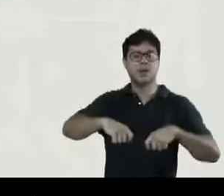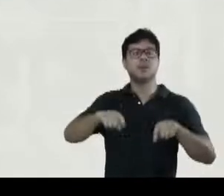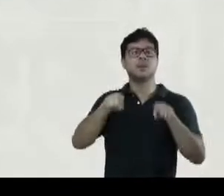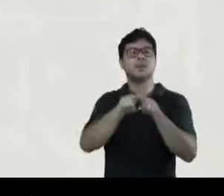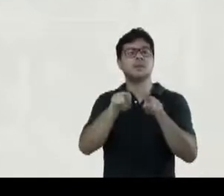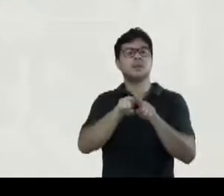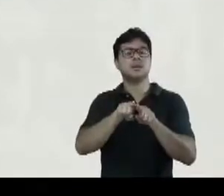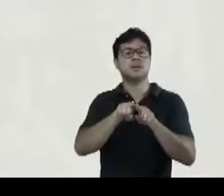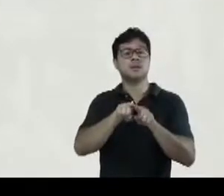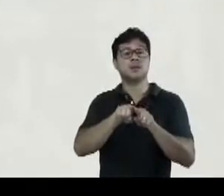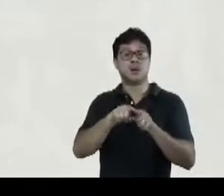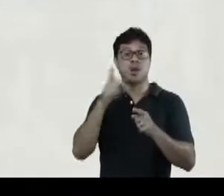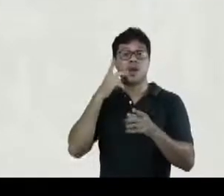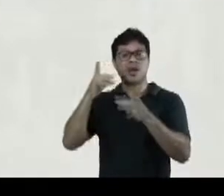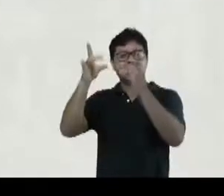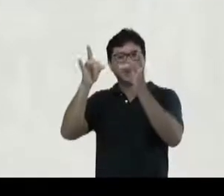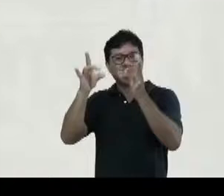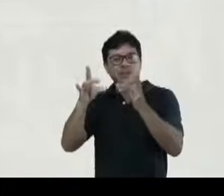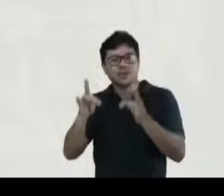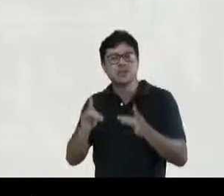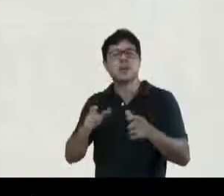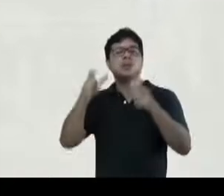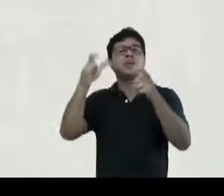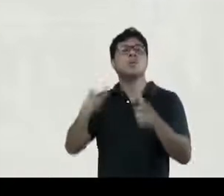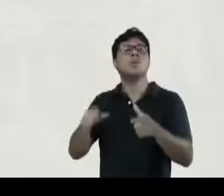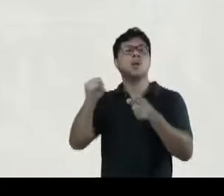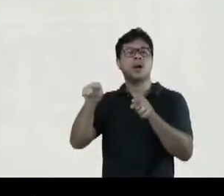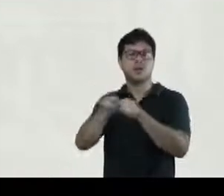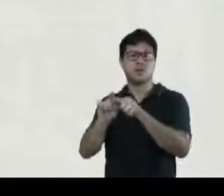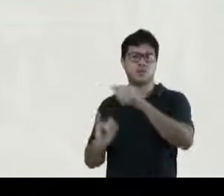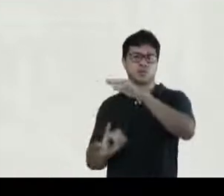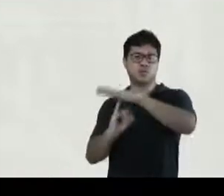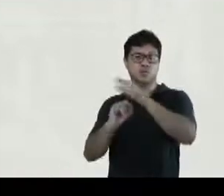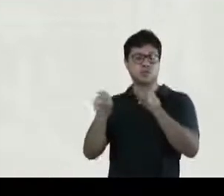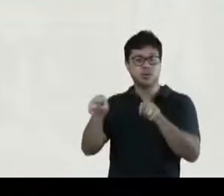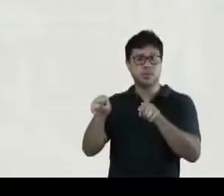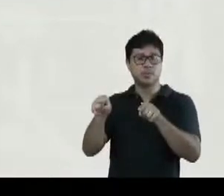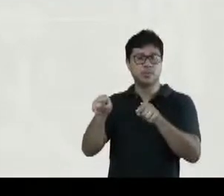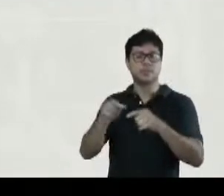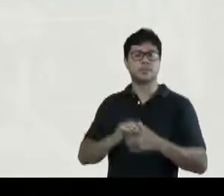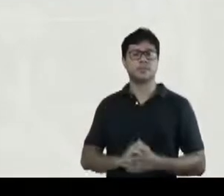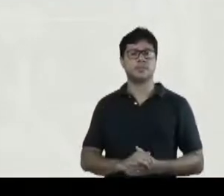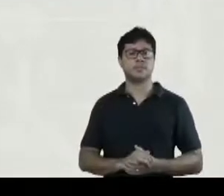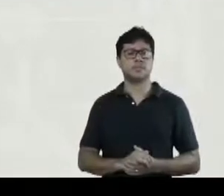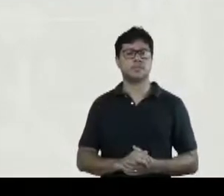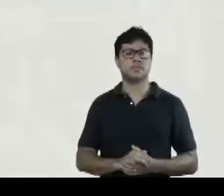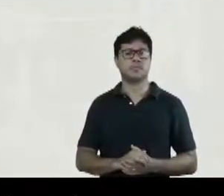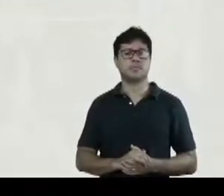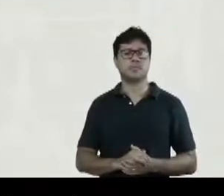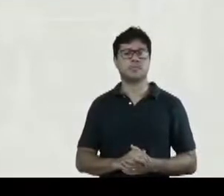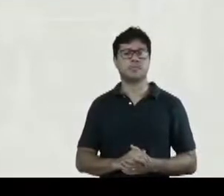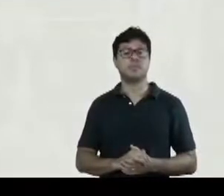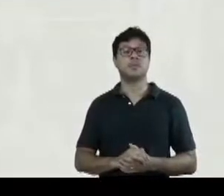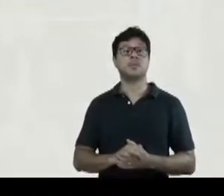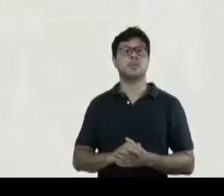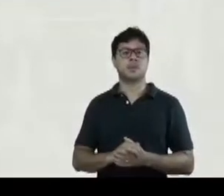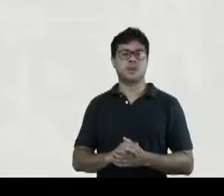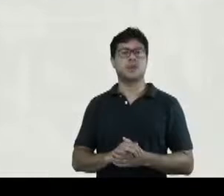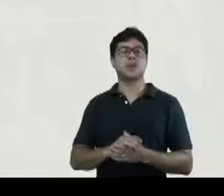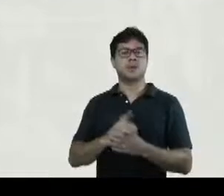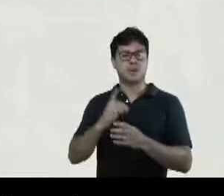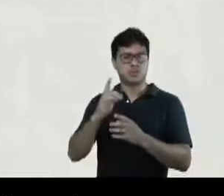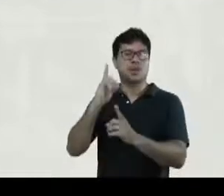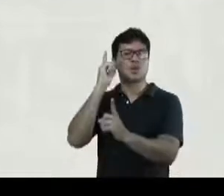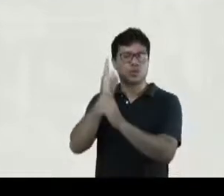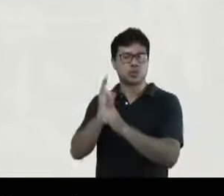beschreiben und differenzierte, sehr spezifische und in sich wiederum vernetzbare Aussagen in